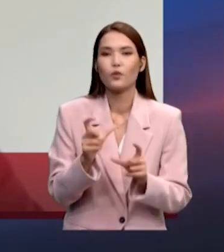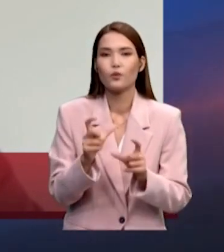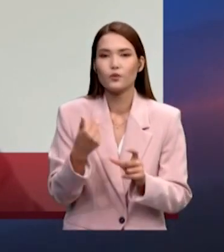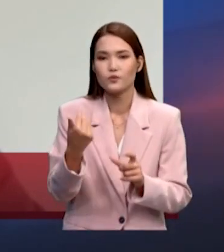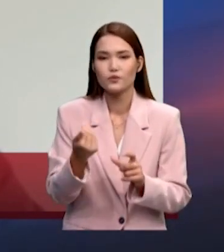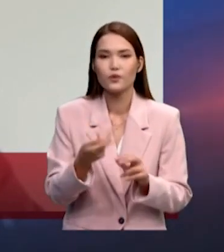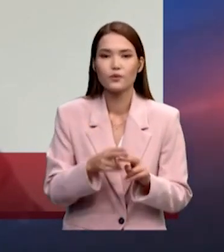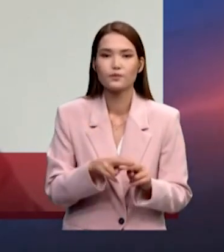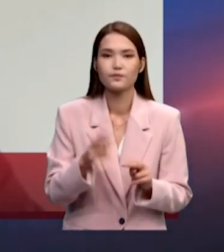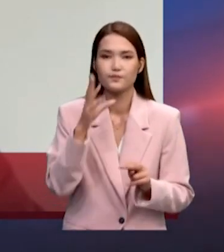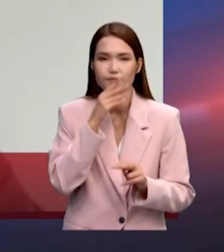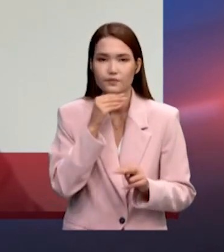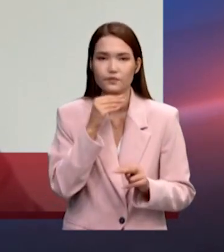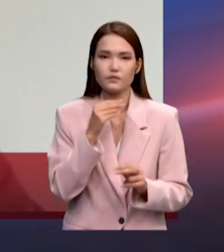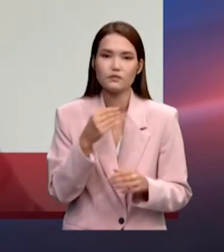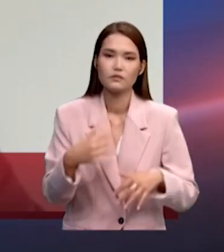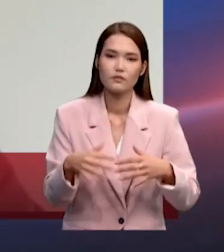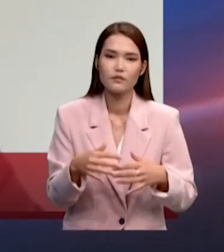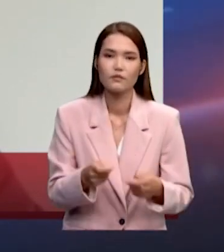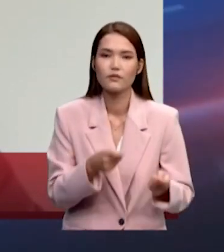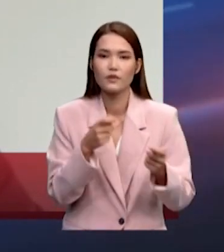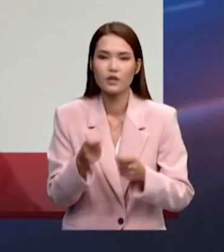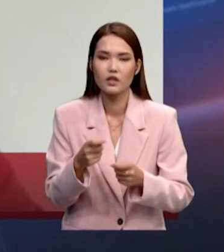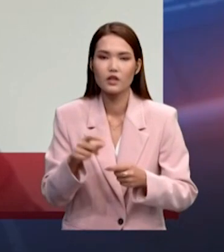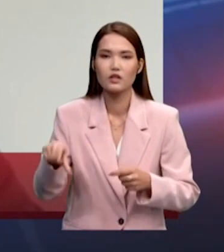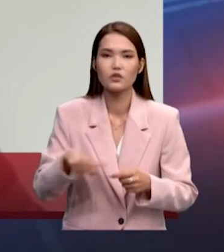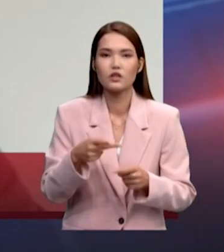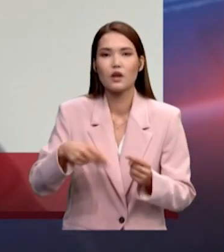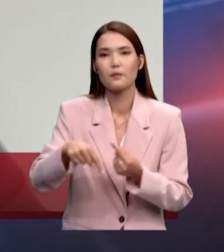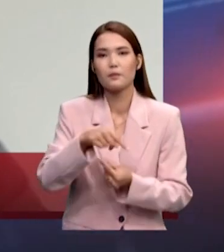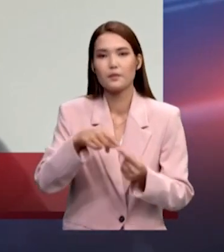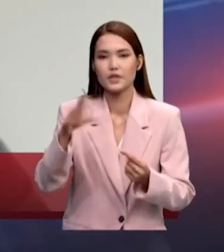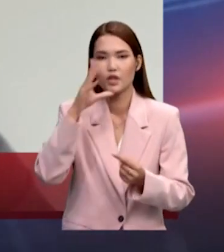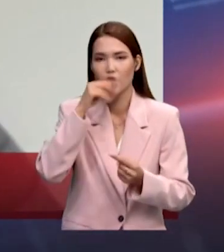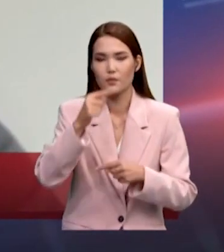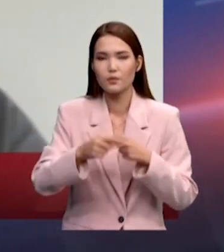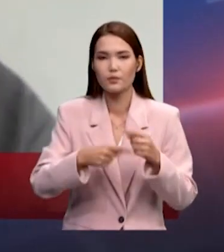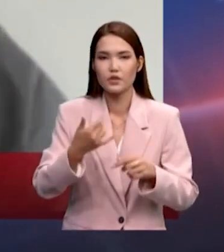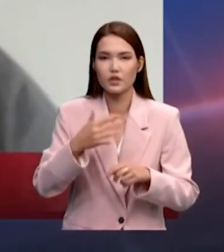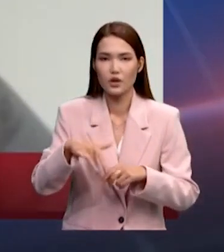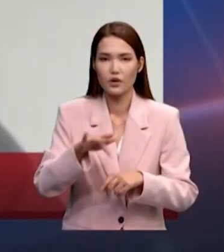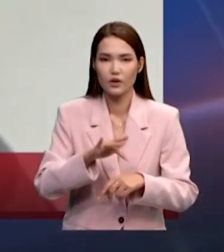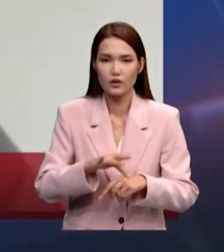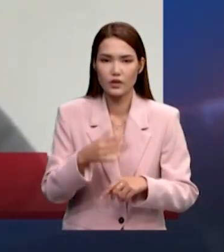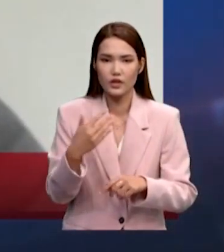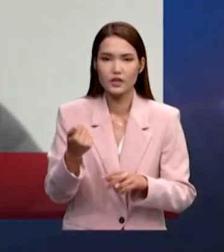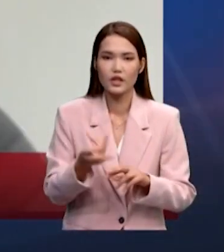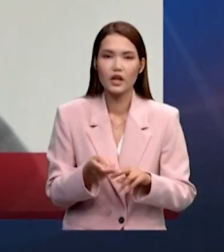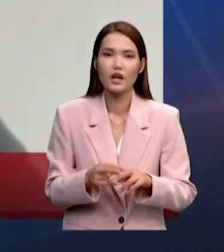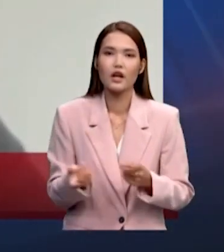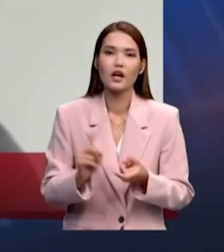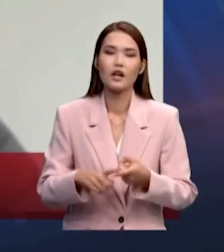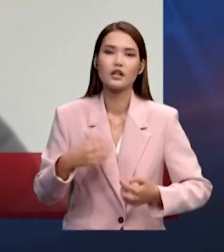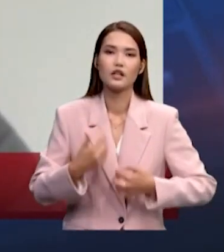у которых слабая экономика и которые постоянно будут источник беженцев, допустим, и так далее. Этого не нужно. Нам для стабильности